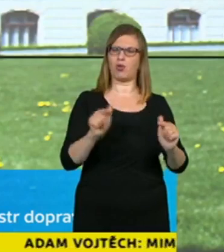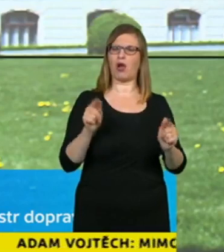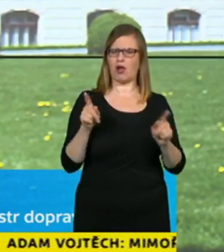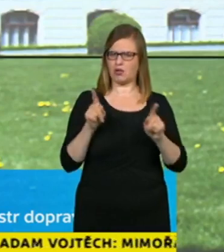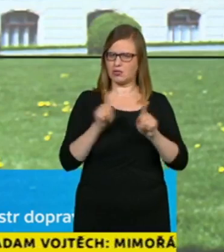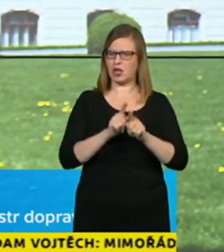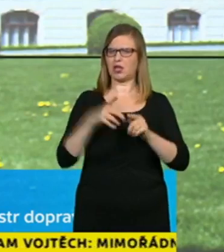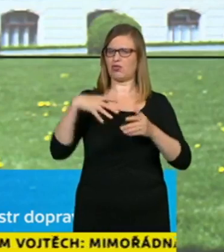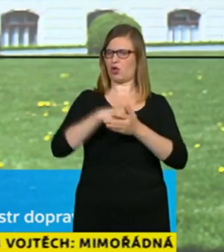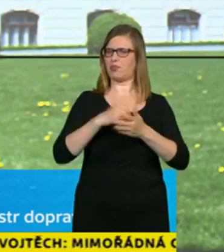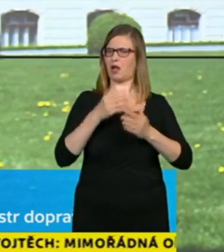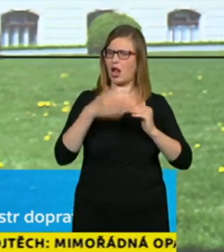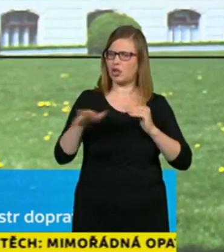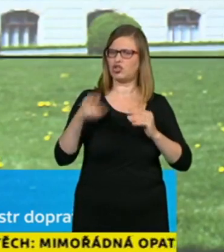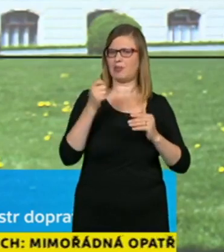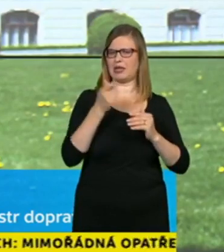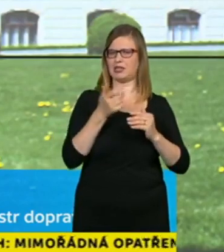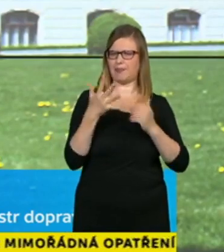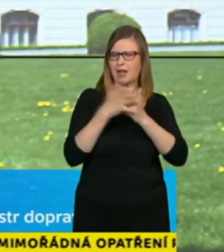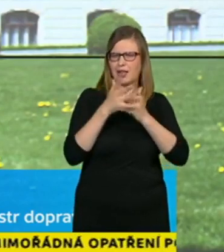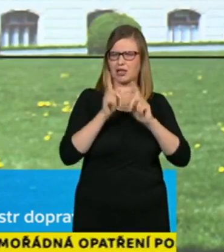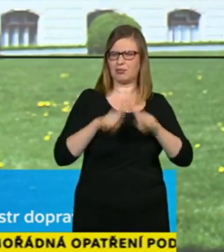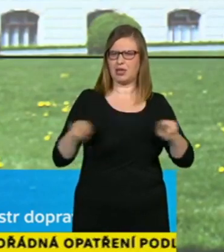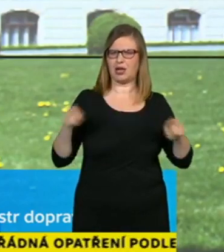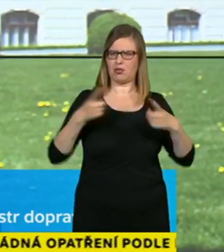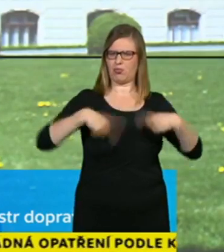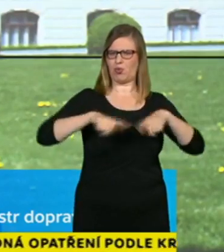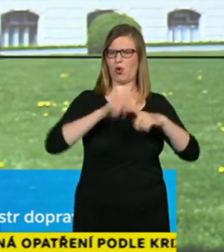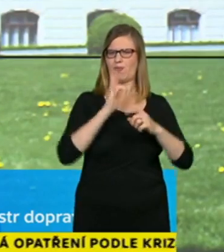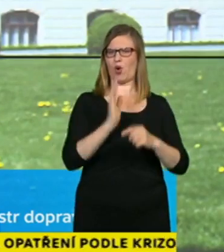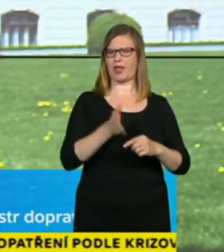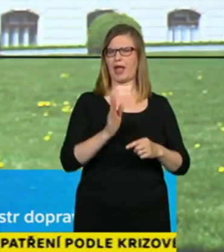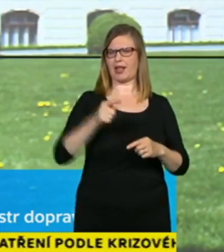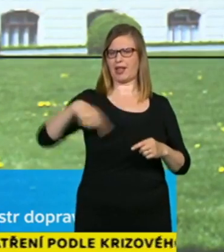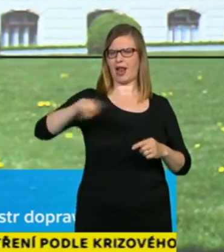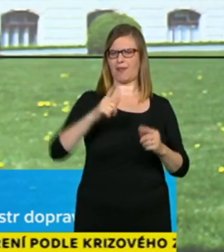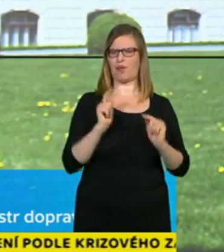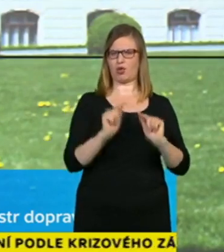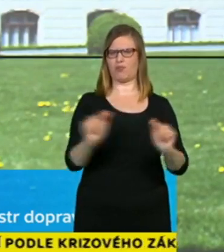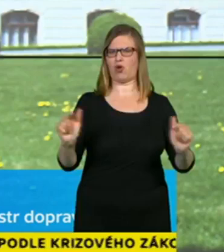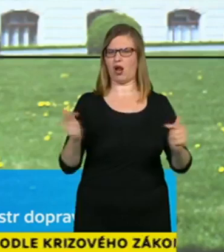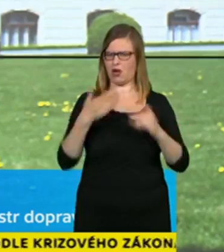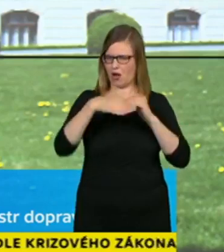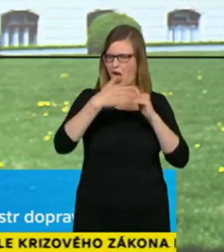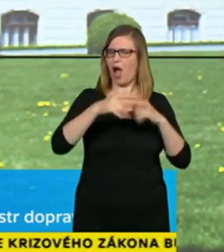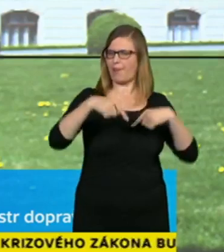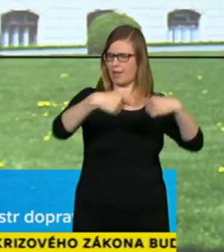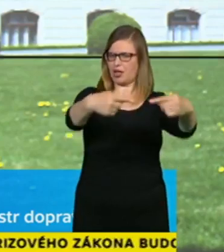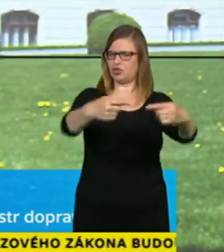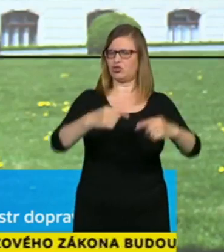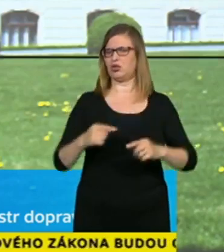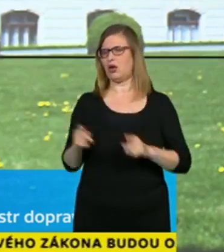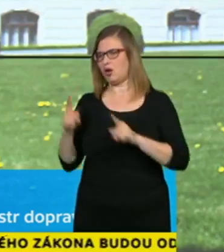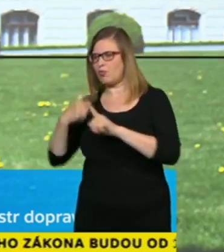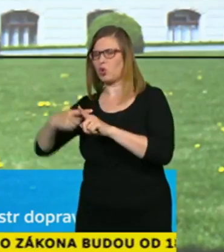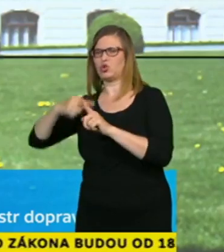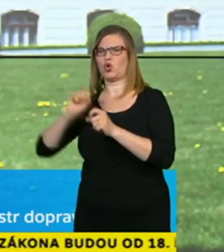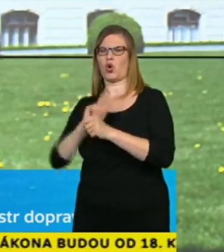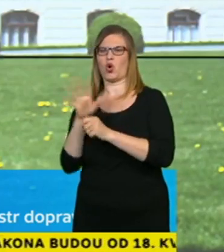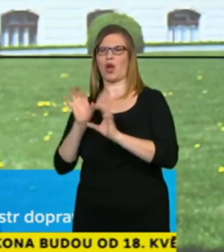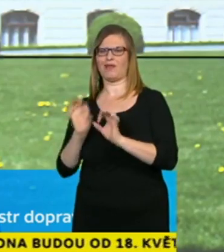15 miliard. S tím, že jenom podotýkám ty takzvané COVID-1, COVID-2, byly vydodány